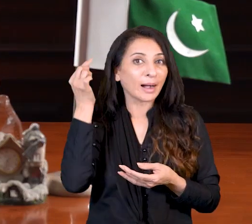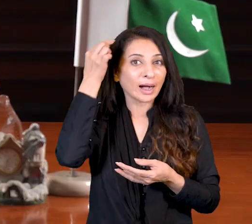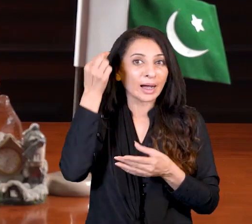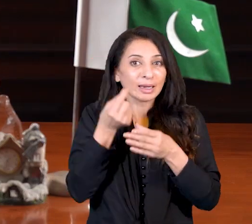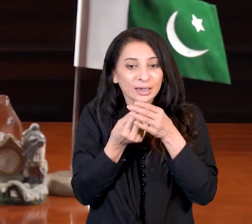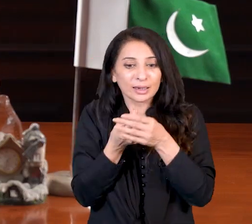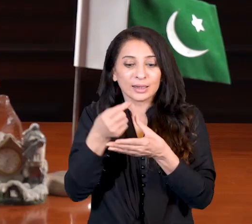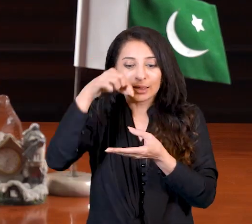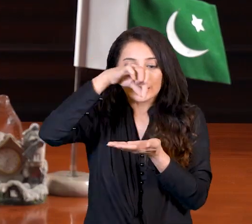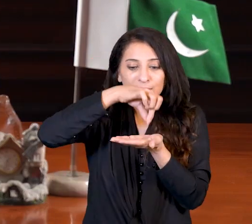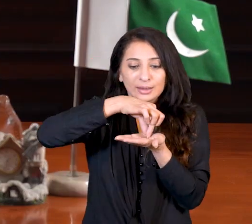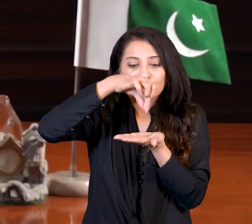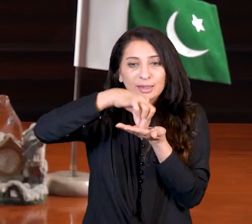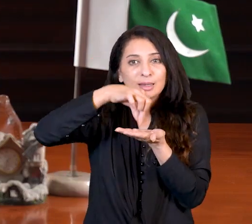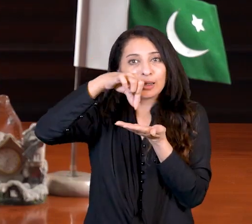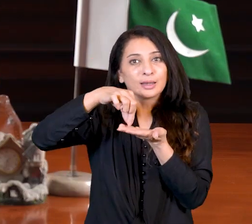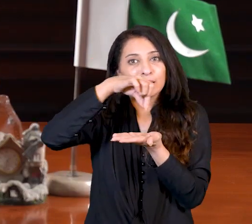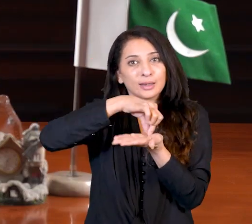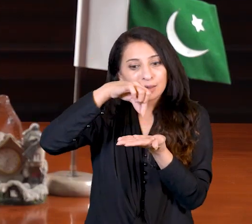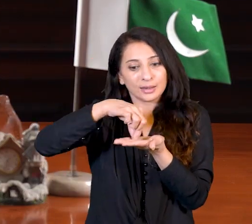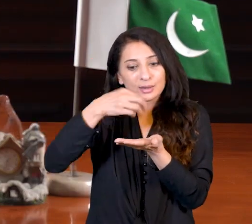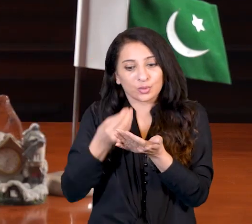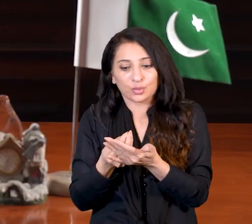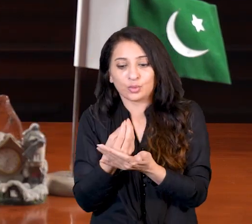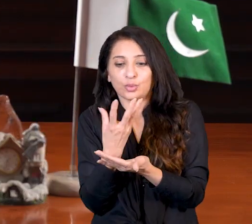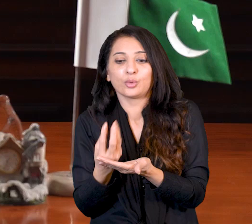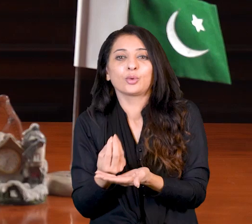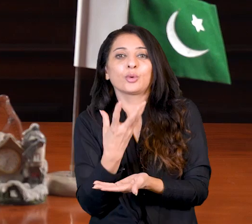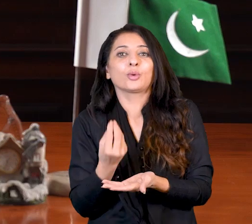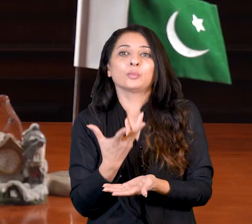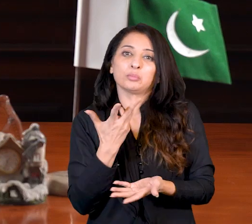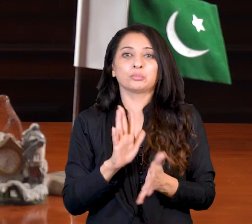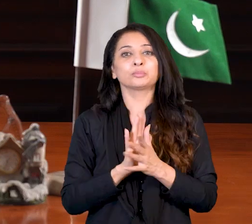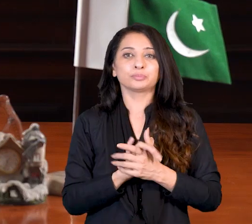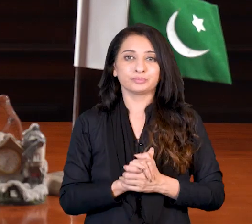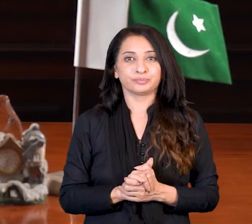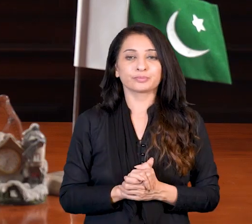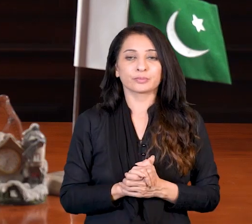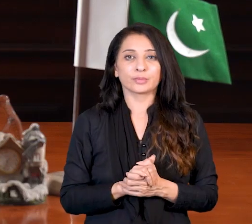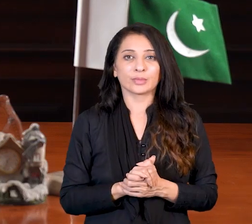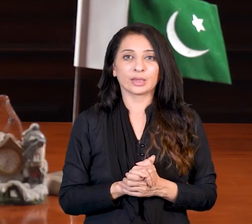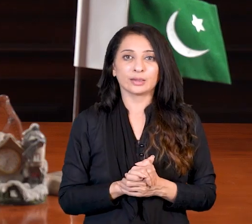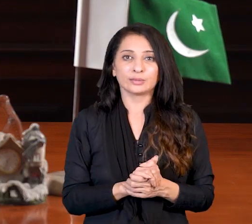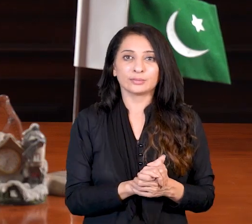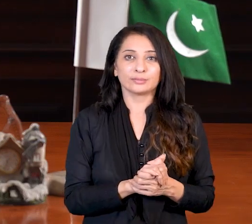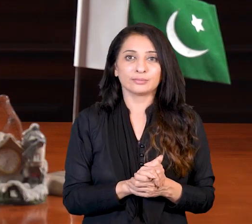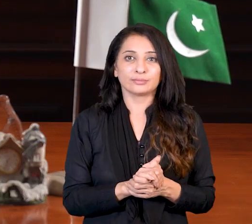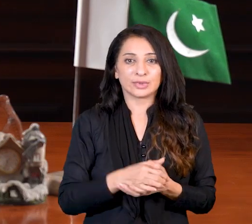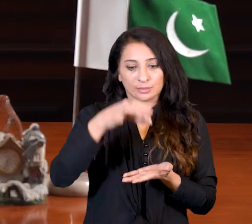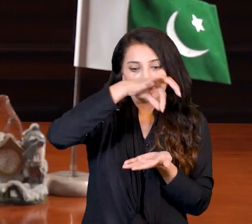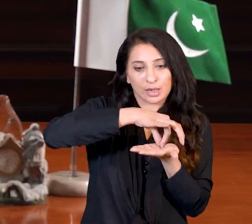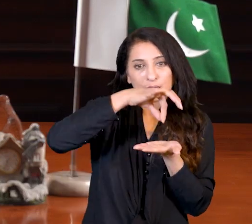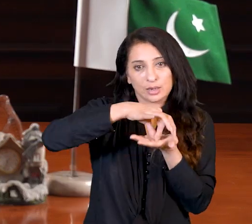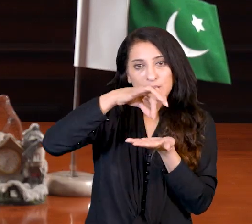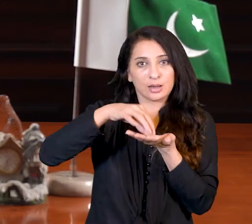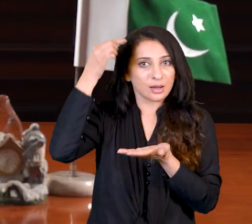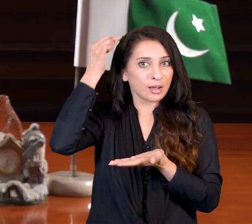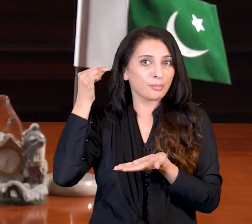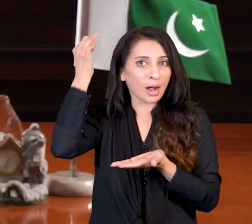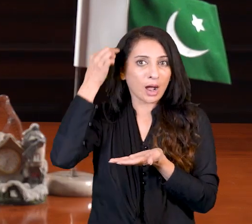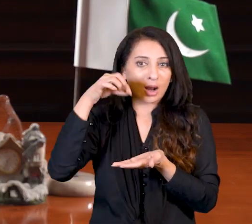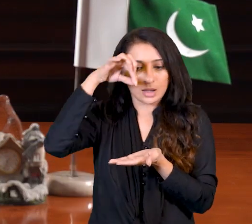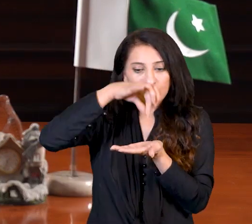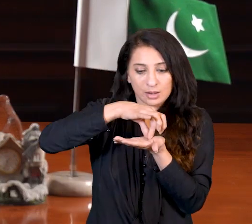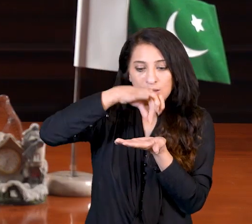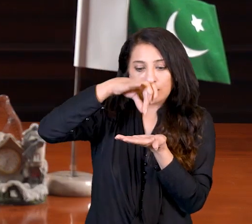हुए काफ़ी टाइम हो गया, साल से ज़्यादा गुजर गया, तो उसके लिए फिर हमारे पास एक ही ऑप्शन बचता है जो कि है हेयर ट्रांसप्लांट का, जिसमें आपके